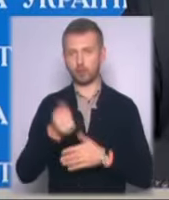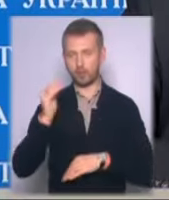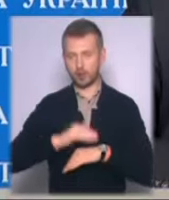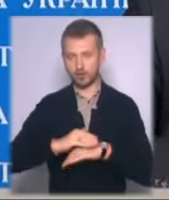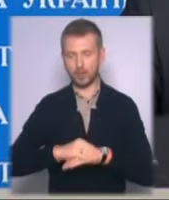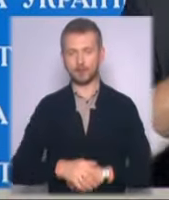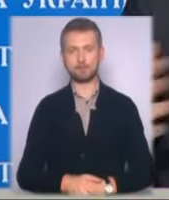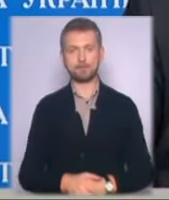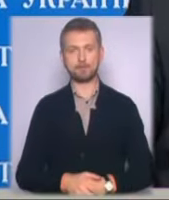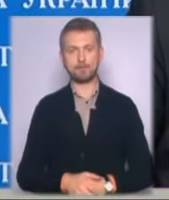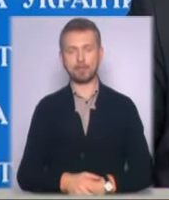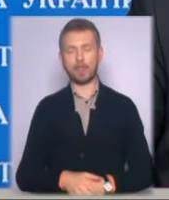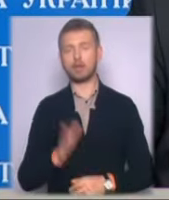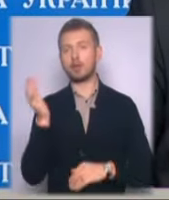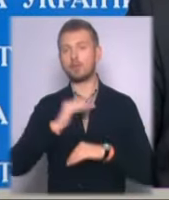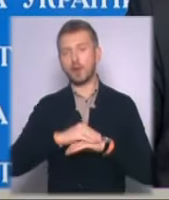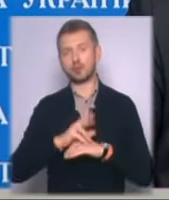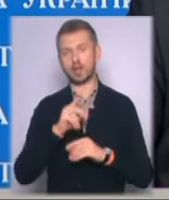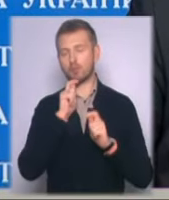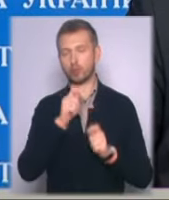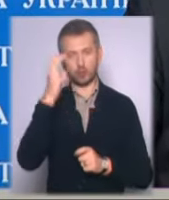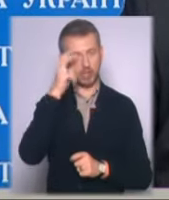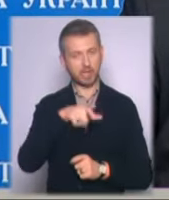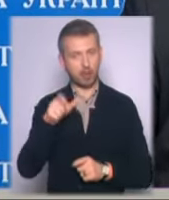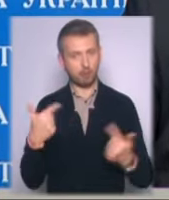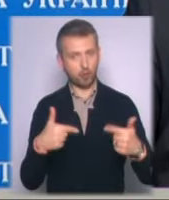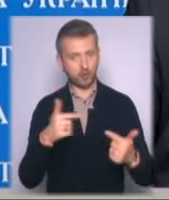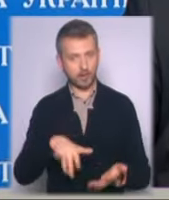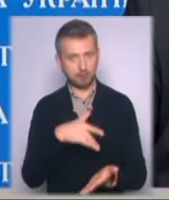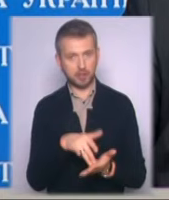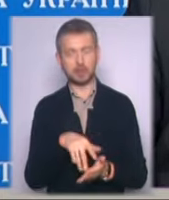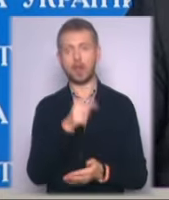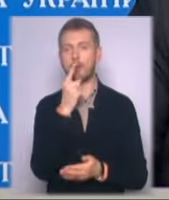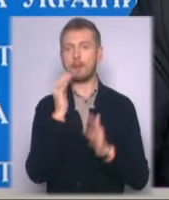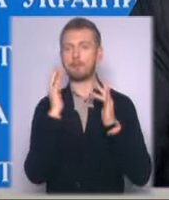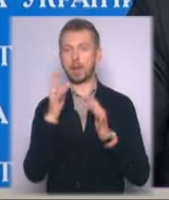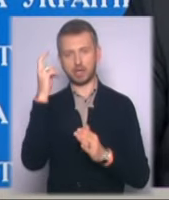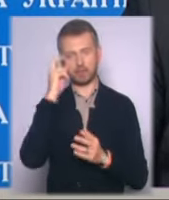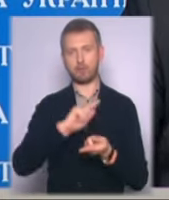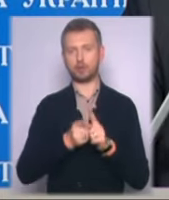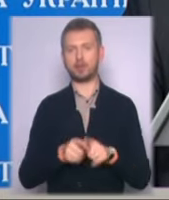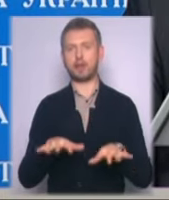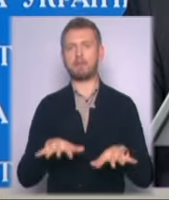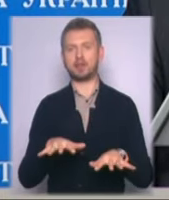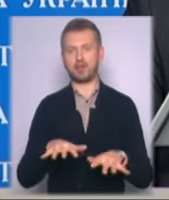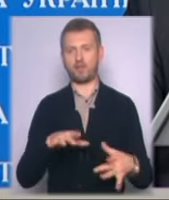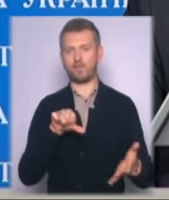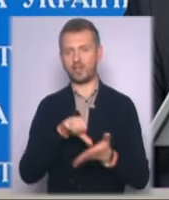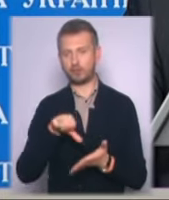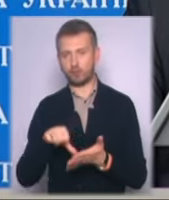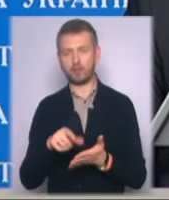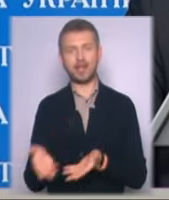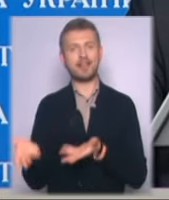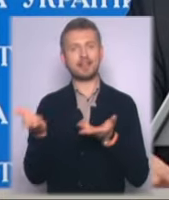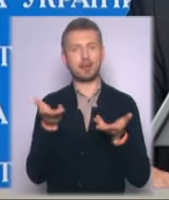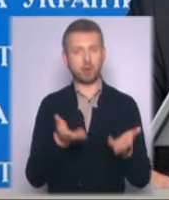Ввечері в якості певного подарунка киянам і гостей міста парки Києва перетворяться на міста виступів запрошених військових